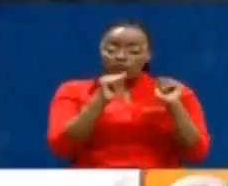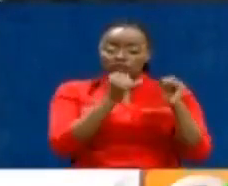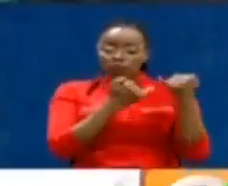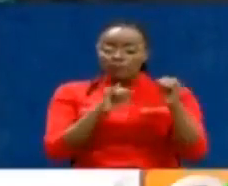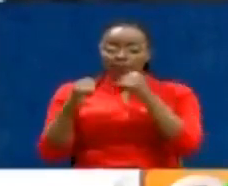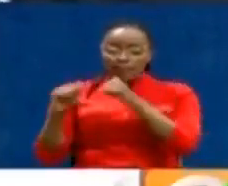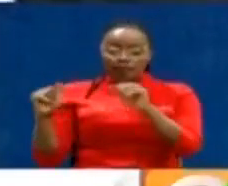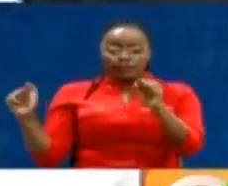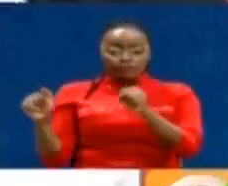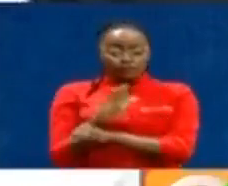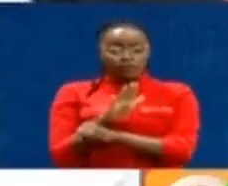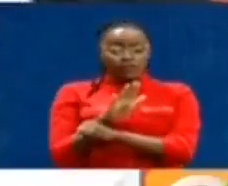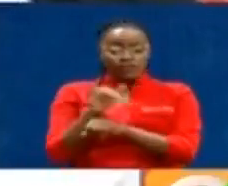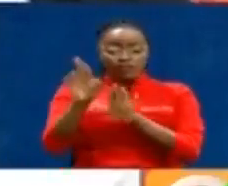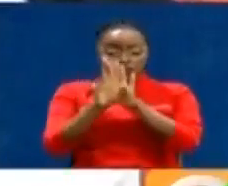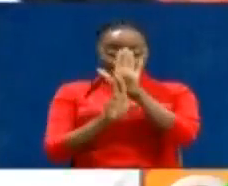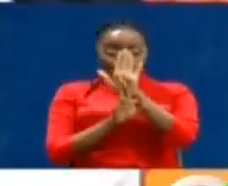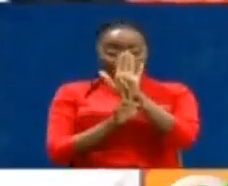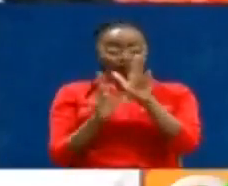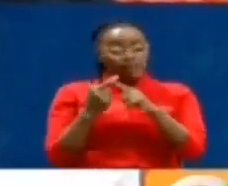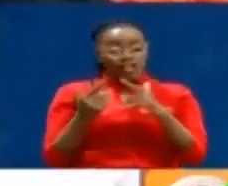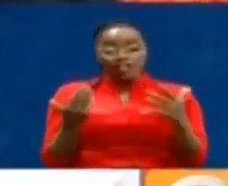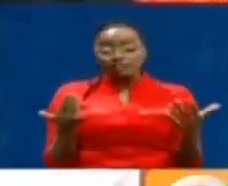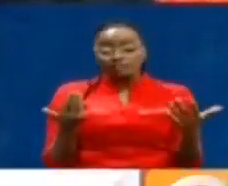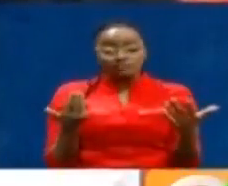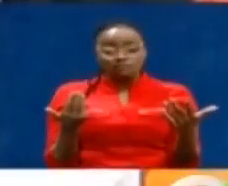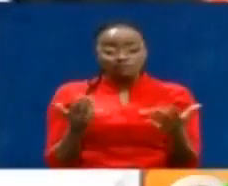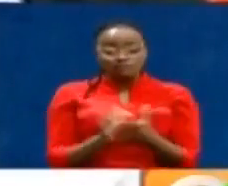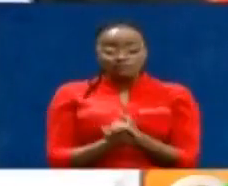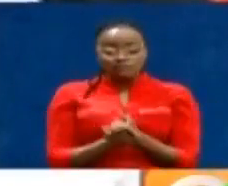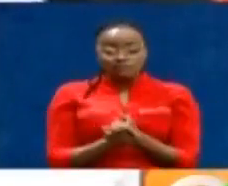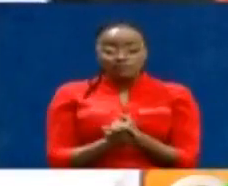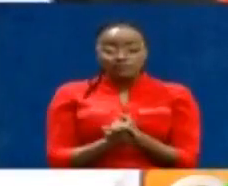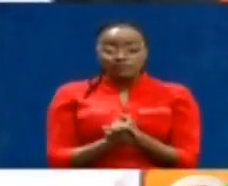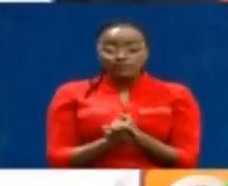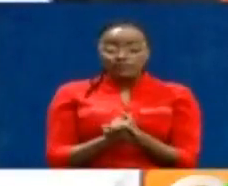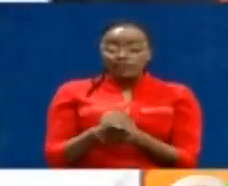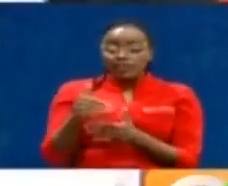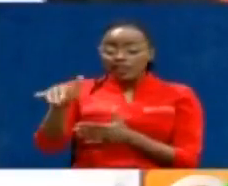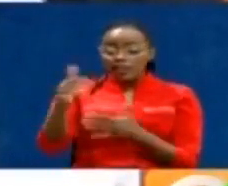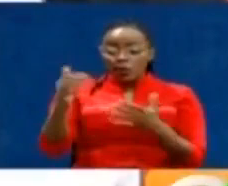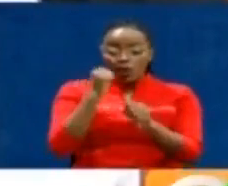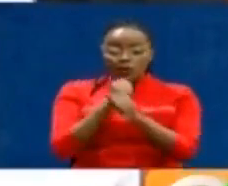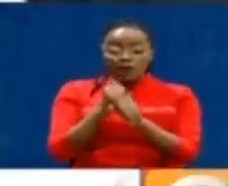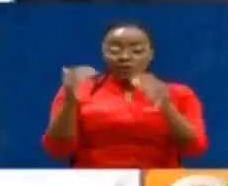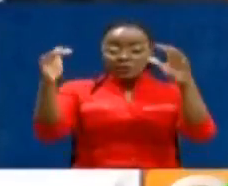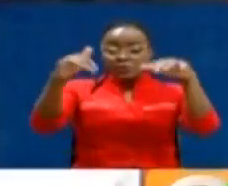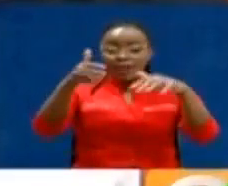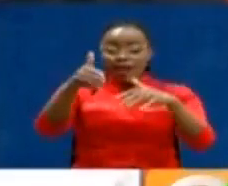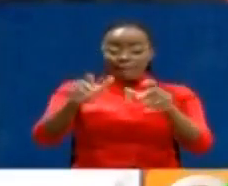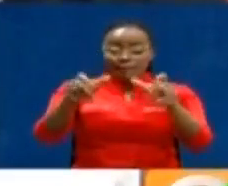kutekeleza kanuni kikamilifu, bila shaka jumba ambalo tunafanyia hii press conference hivi